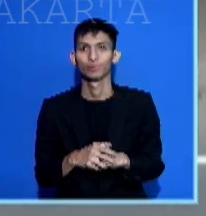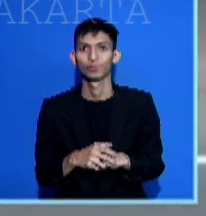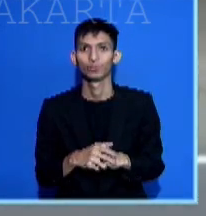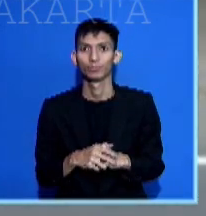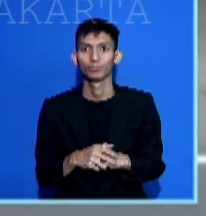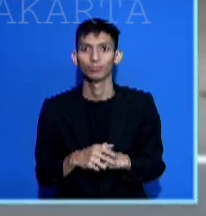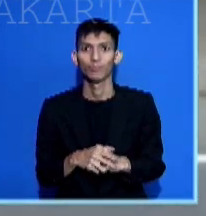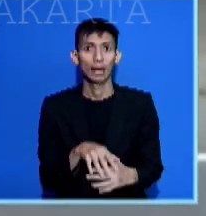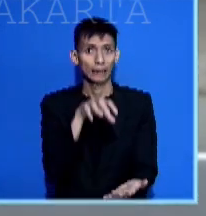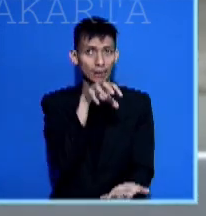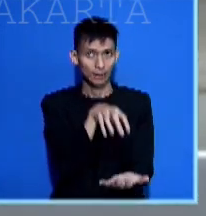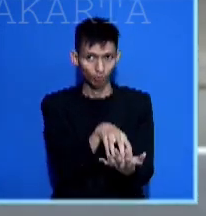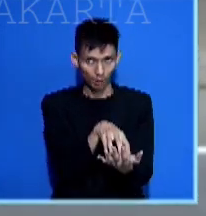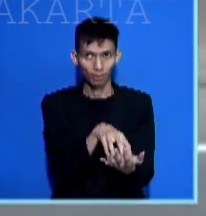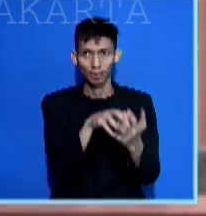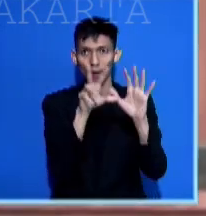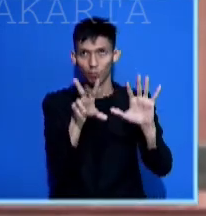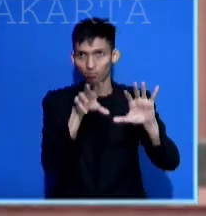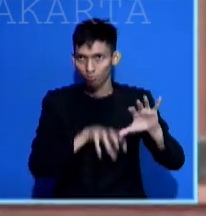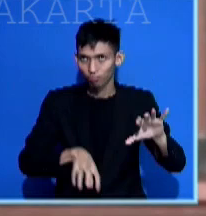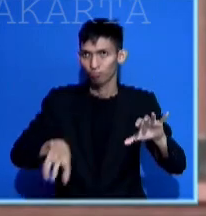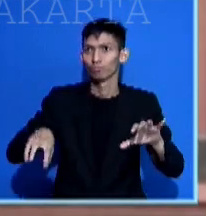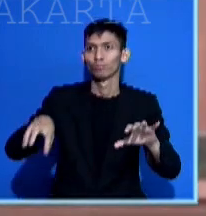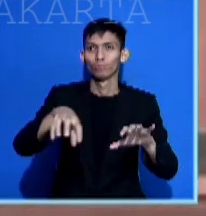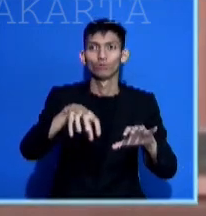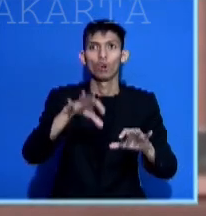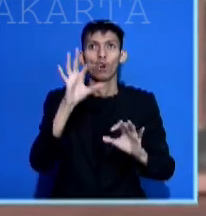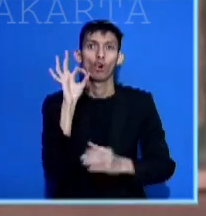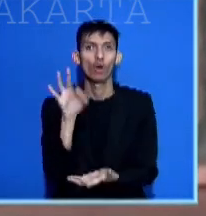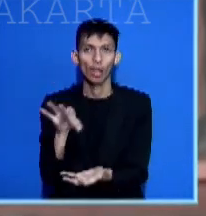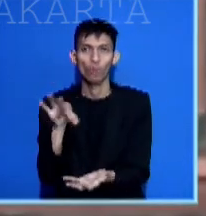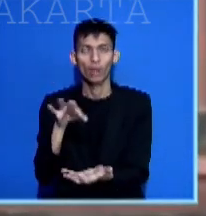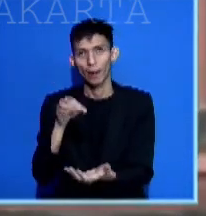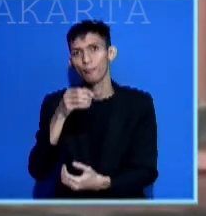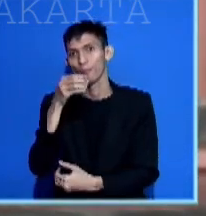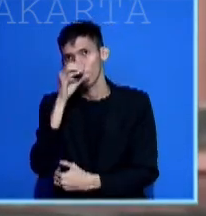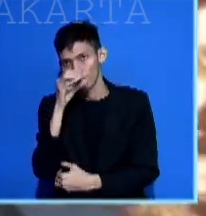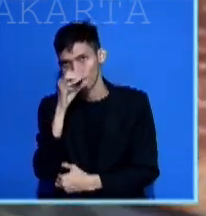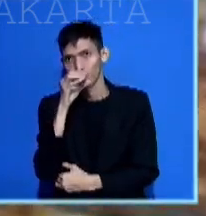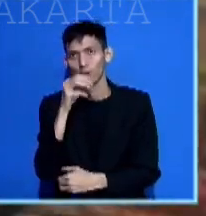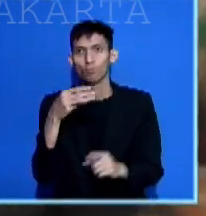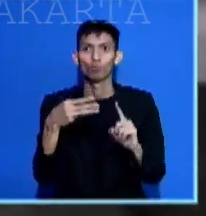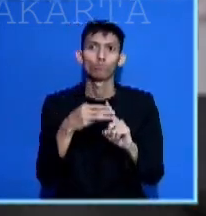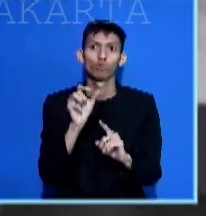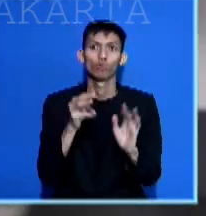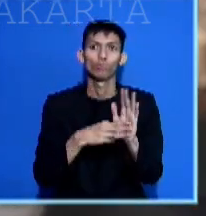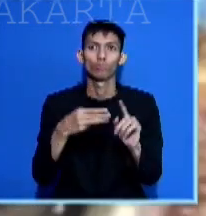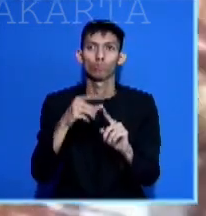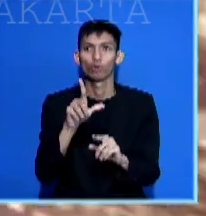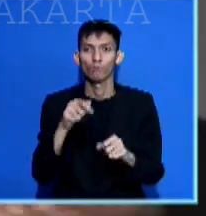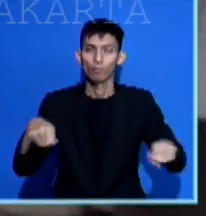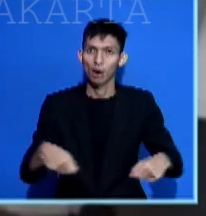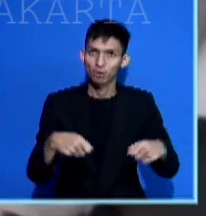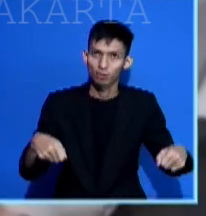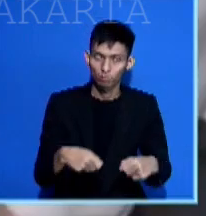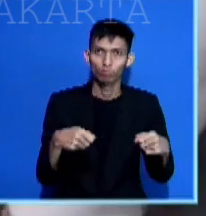Mengambil tempat di 8 titik lokasi yang menjual aneka jenis makanan, minuman maupun bumbu dapur, Tim Satgas Keamanan Pangan Kapanewon